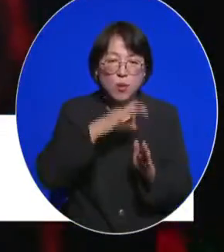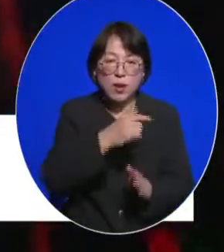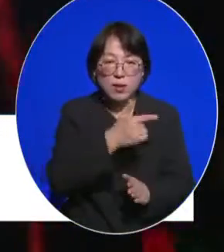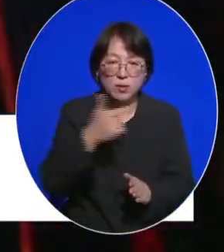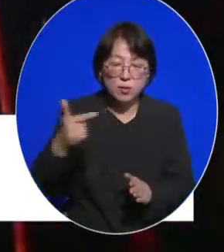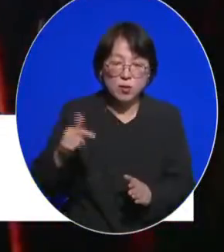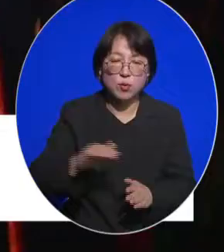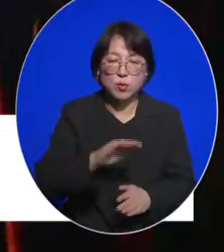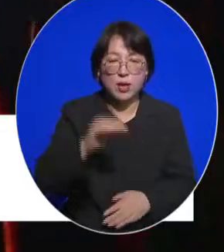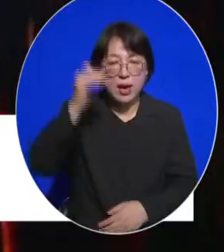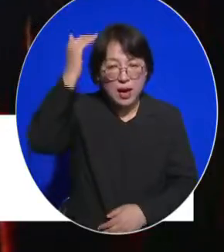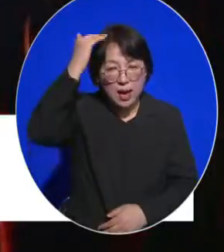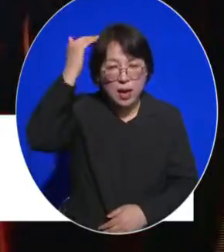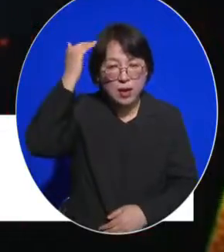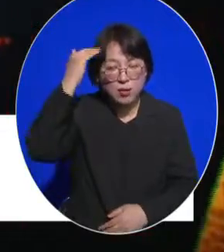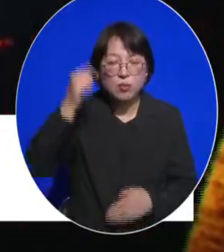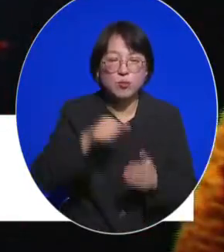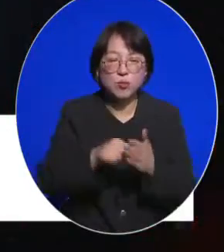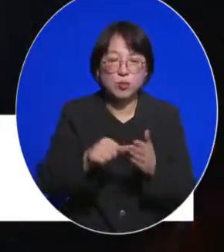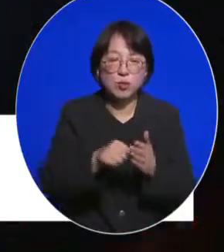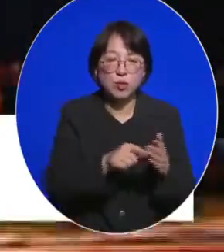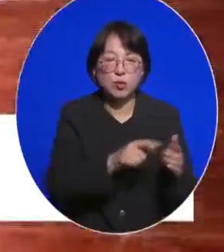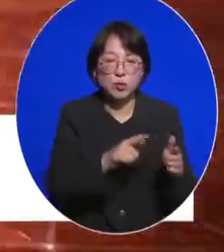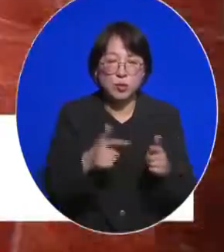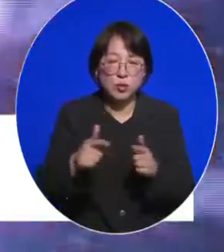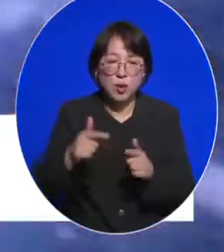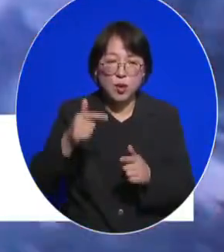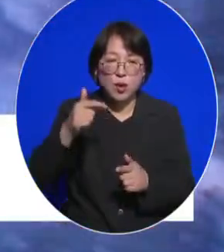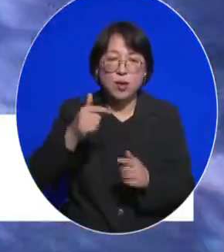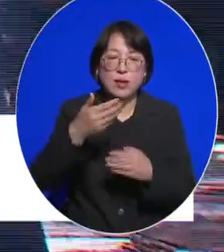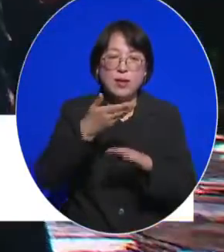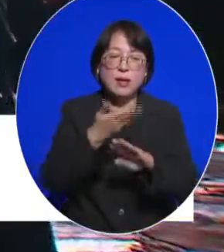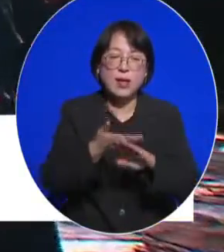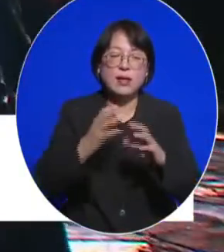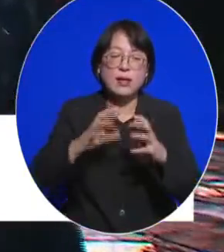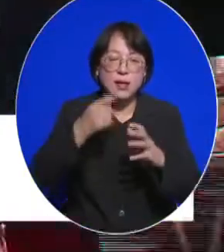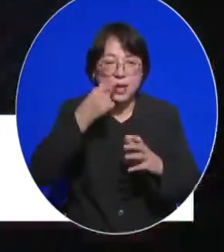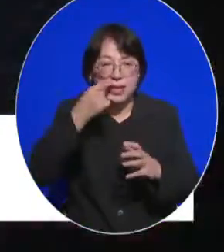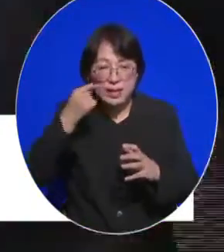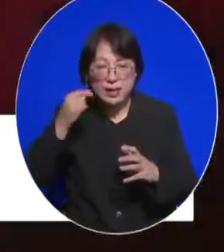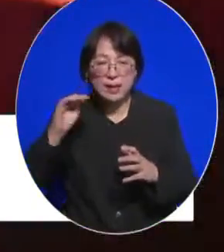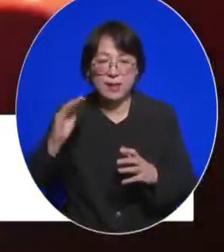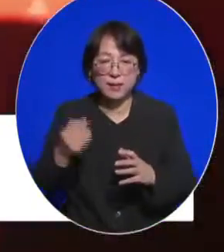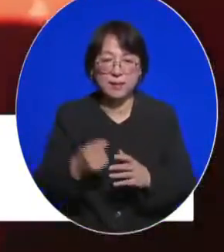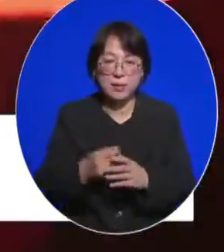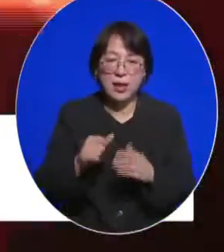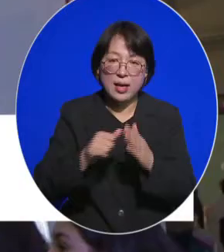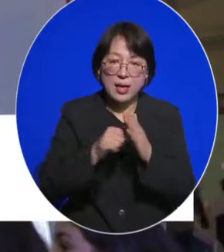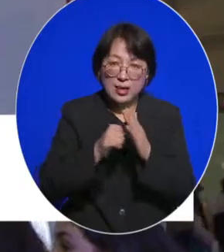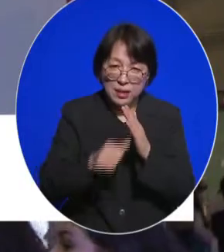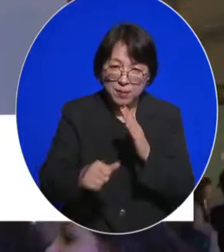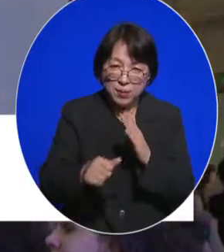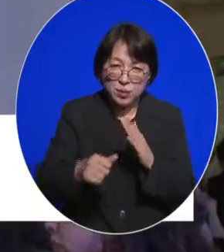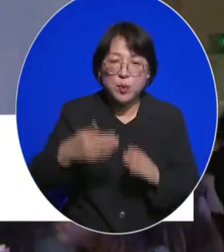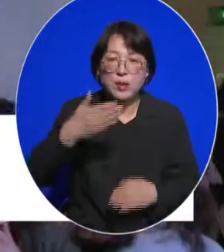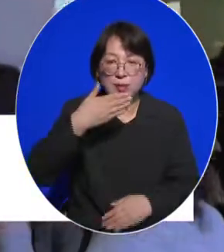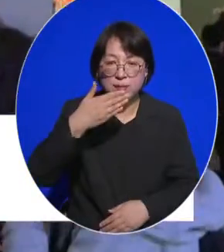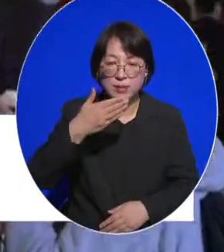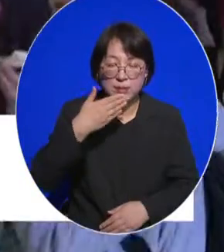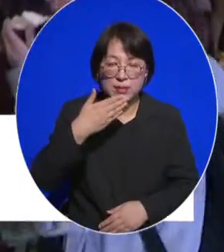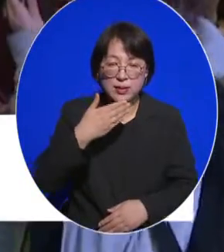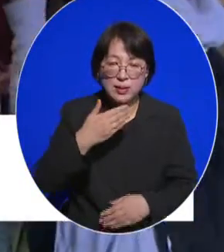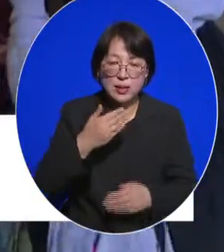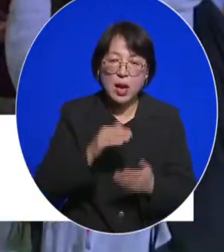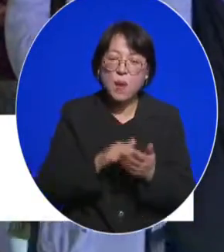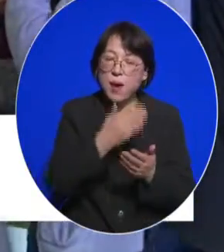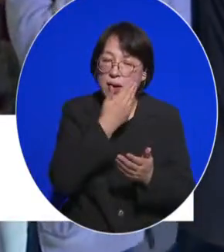우리나라의 소비재 상품들이 해외에서 전반적으로 인기를 끌게 되는데 뭐 대표적으로 한국의 음식이라든가